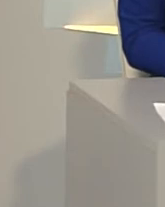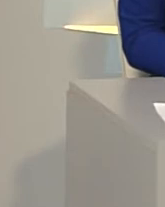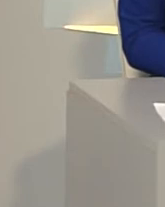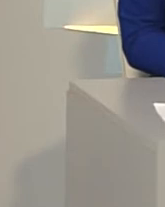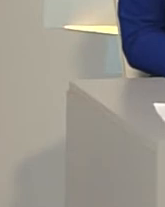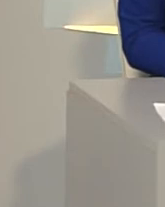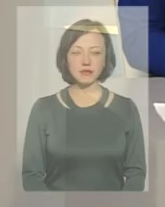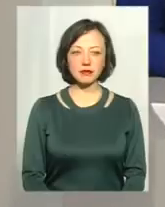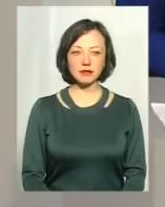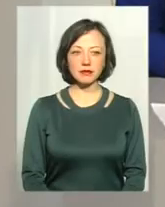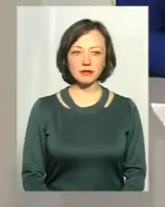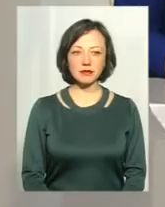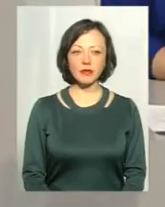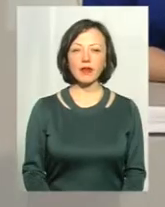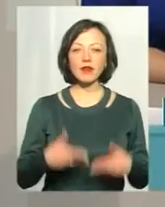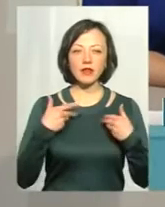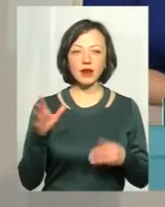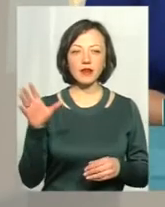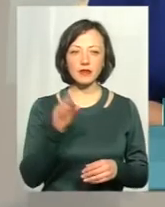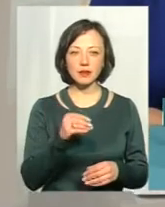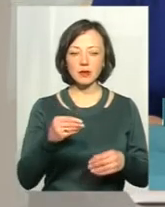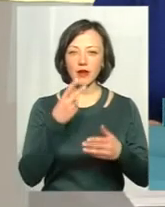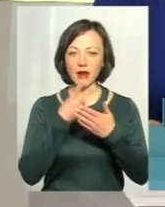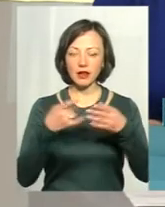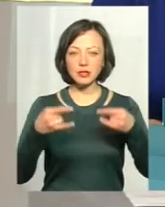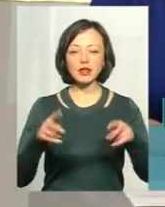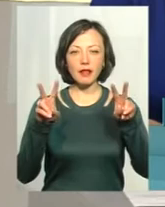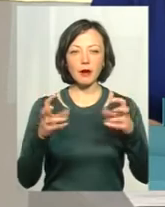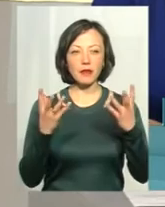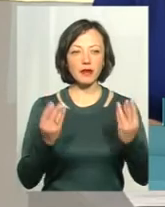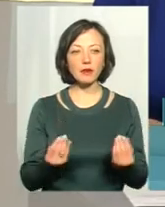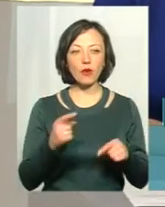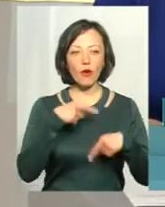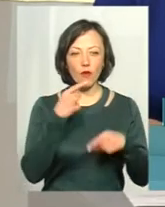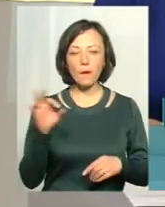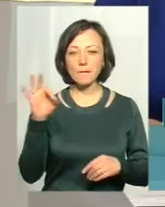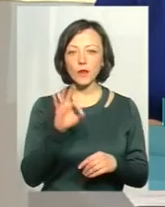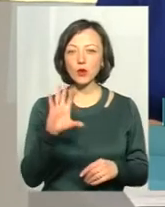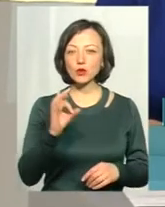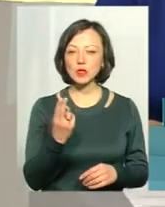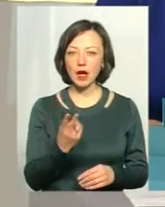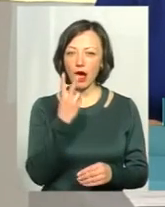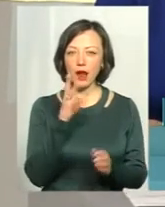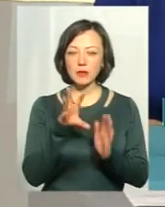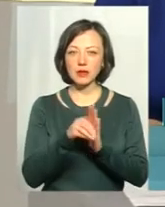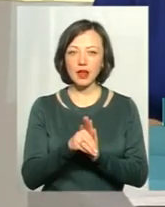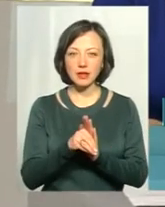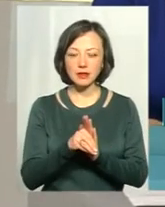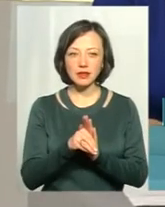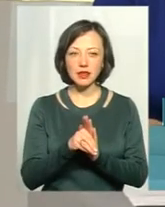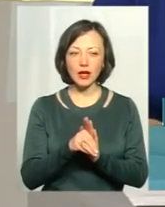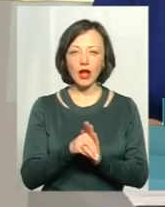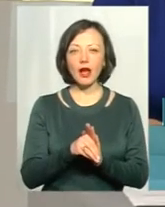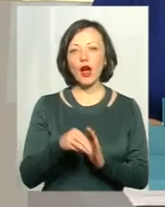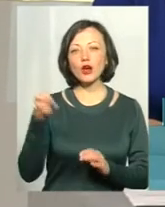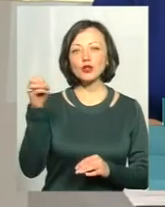Мої вітання усім телеглядачам «Поділля Центр». В ефірі «Тема дня». Сьогодні говоримо про соціальну адаптацію сонячної